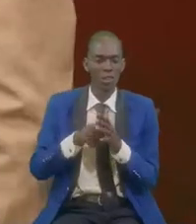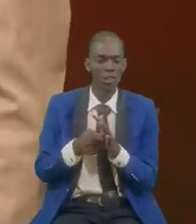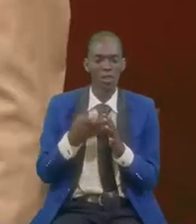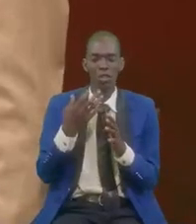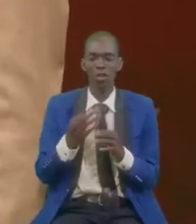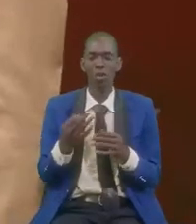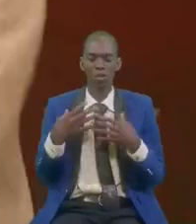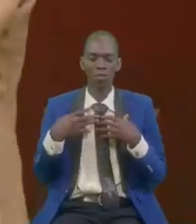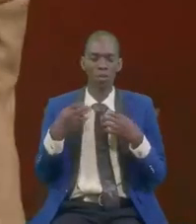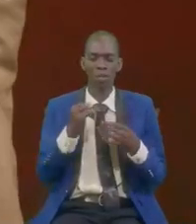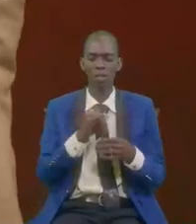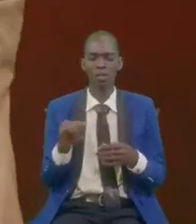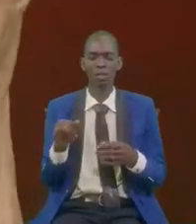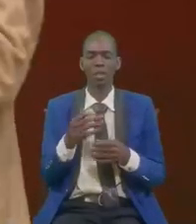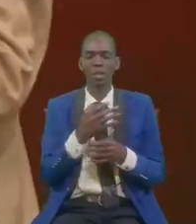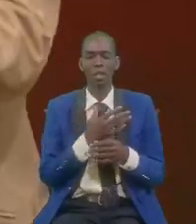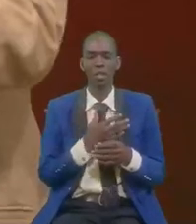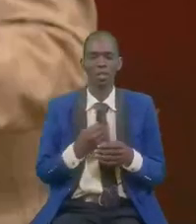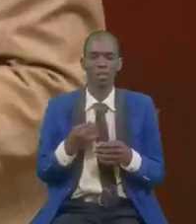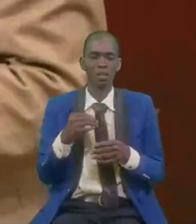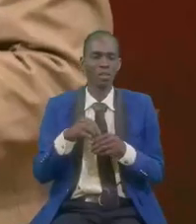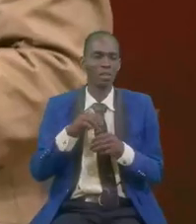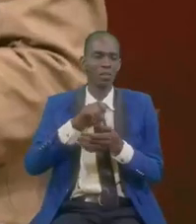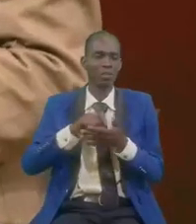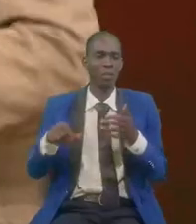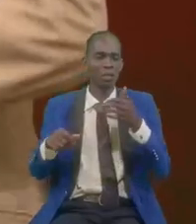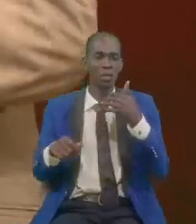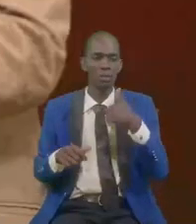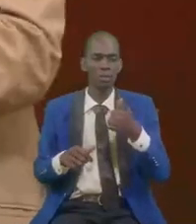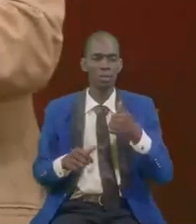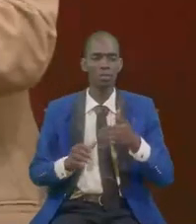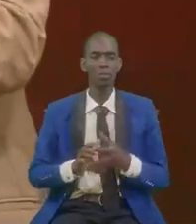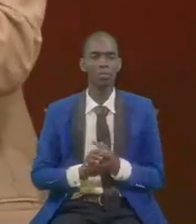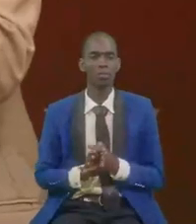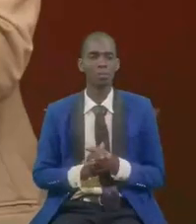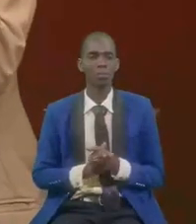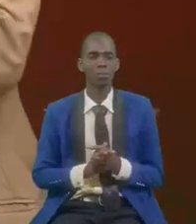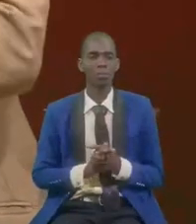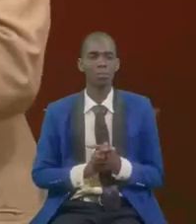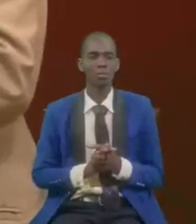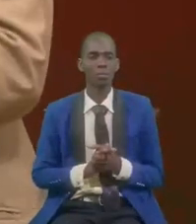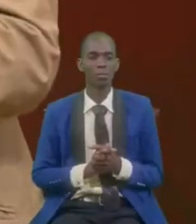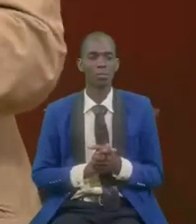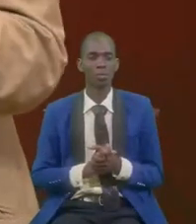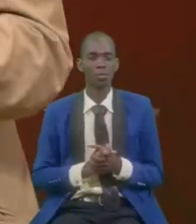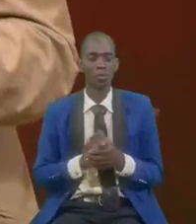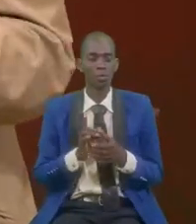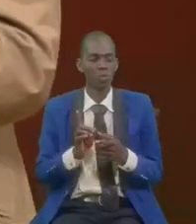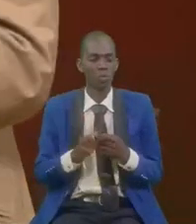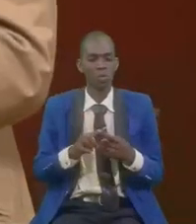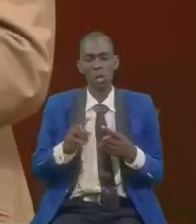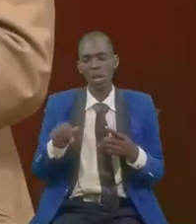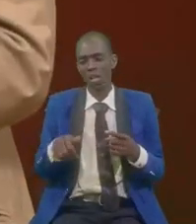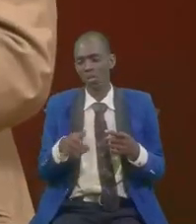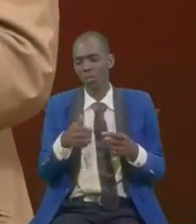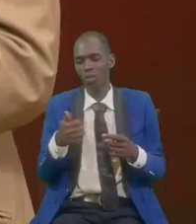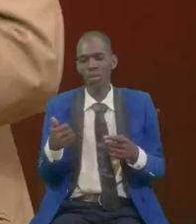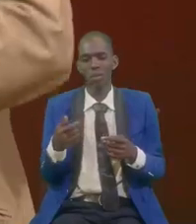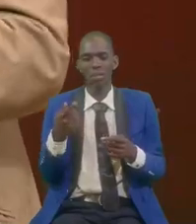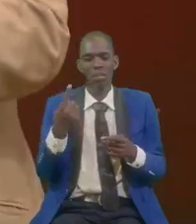guérisons, par le même esprit. Verset 10. Verset 10. À un autre le